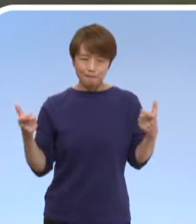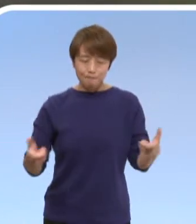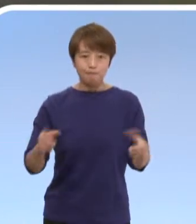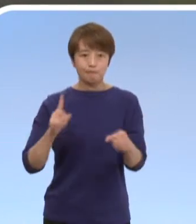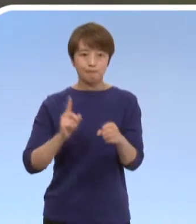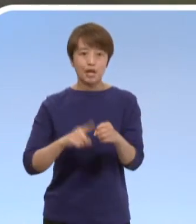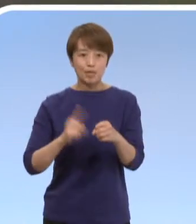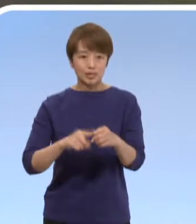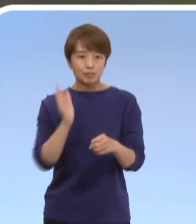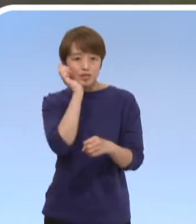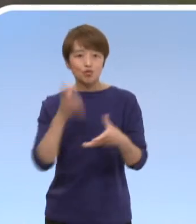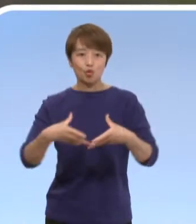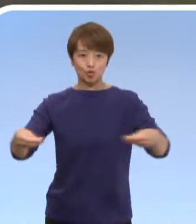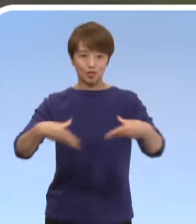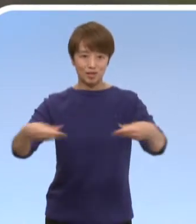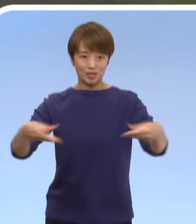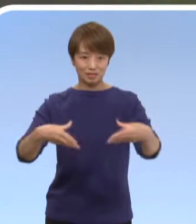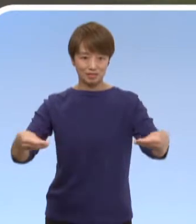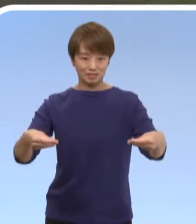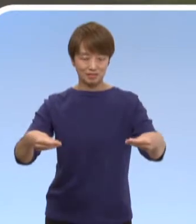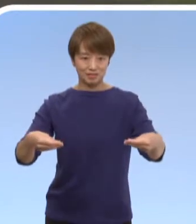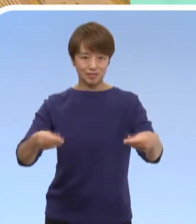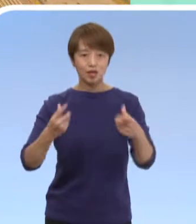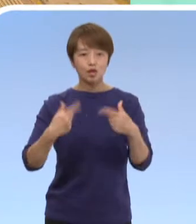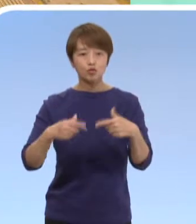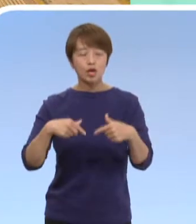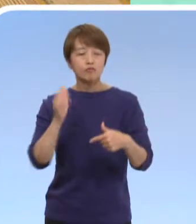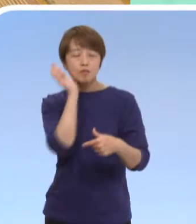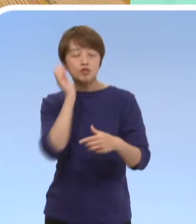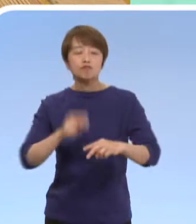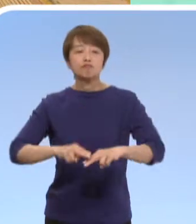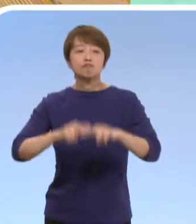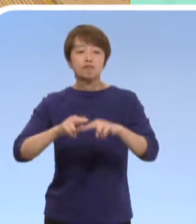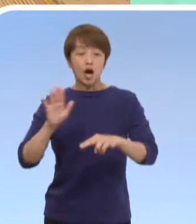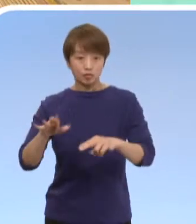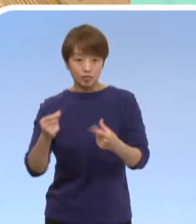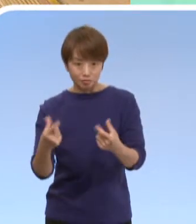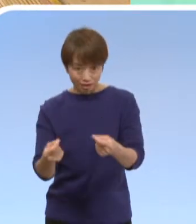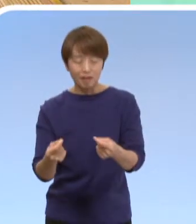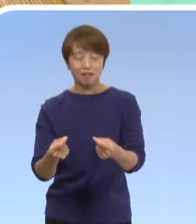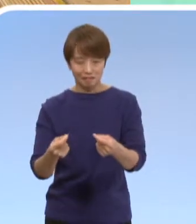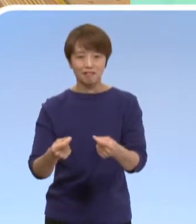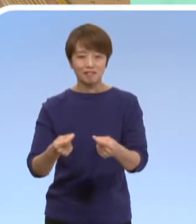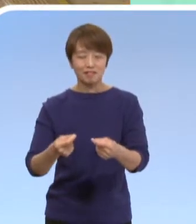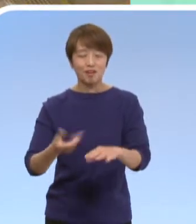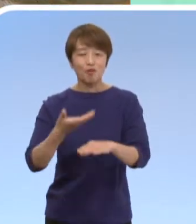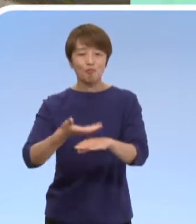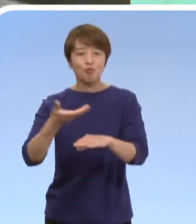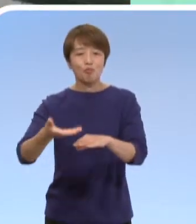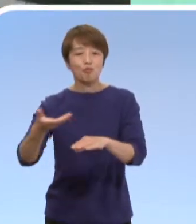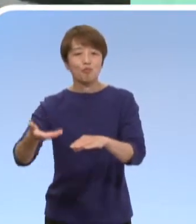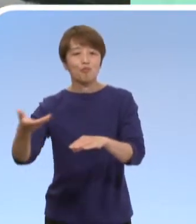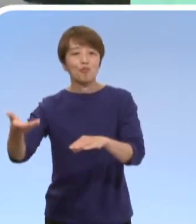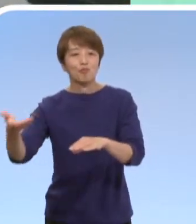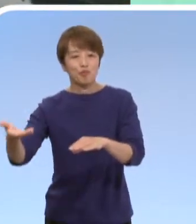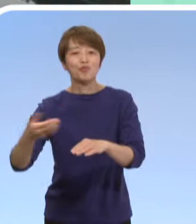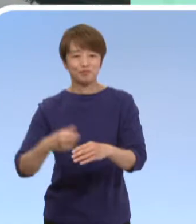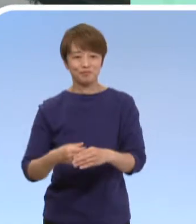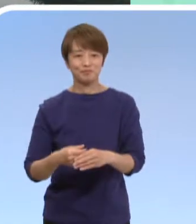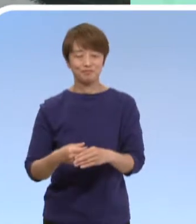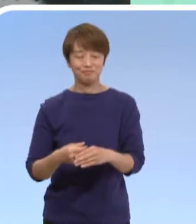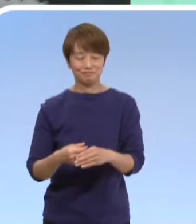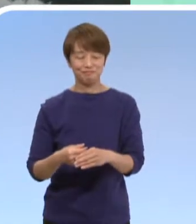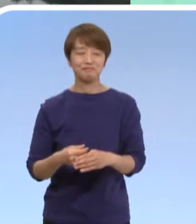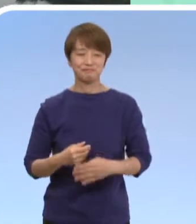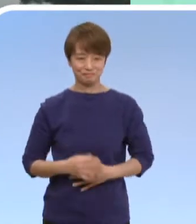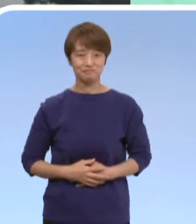防を固めるためにいつも水を抜いておくんですね。 普段は水が入っているってことですよね。 はい、ですからフロートソーラーっていうふうに先ほど申し